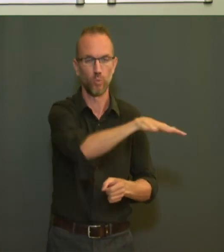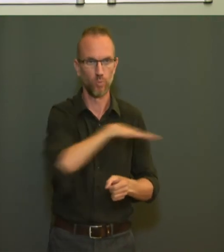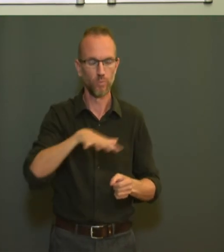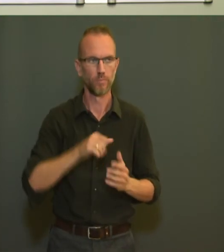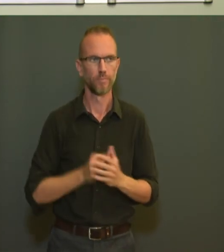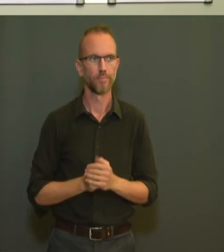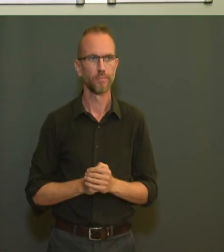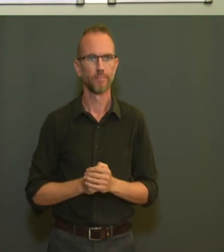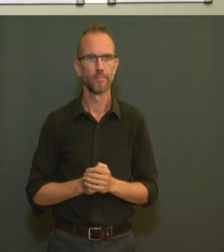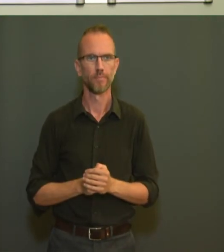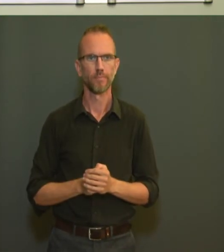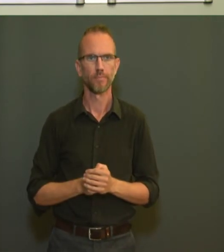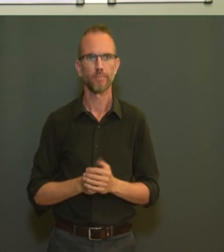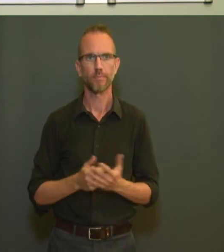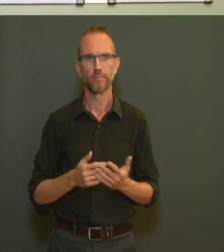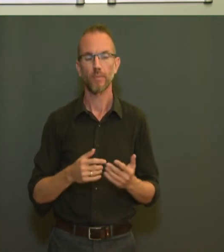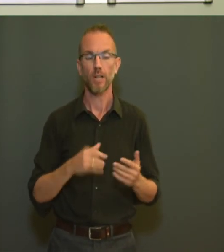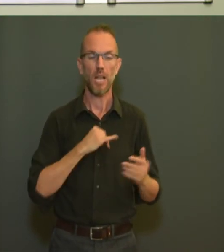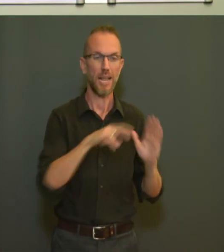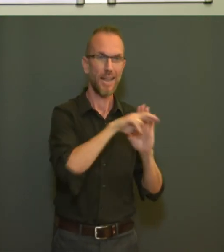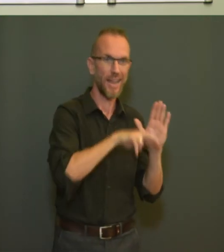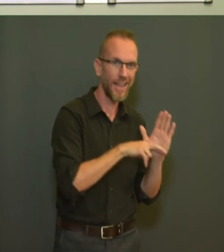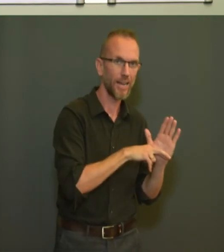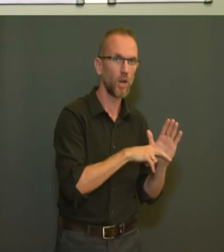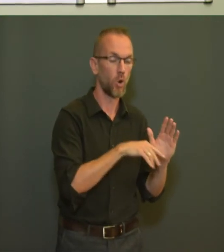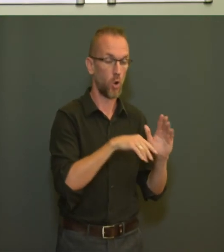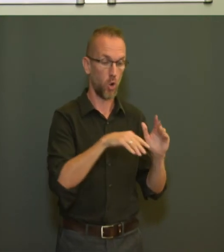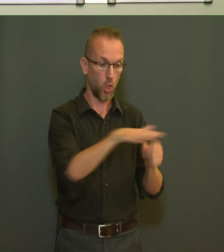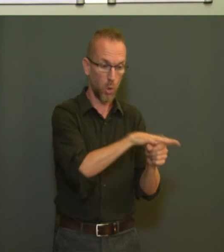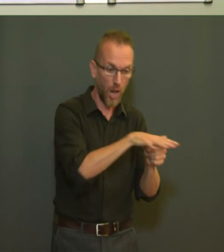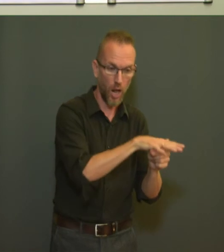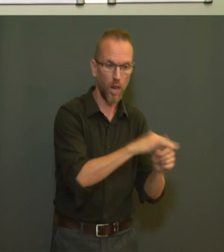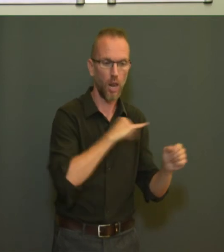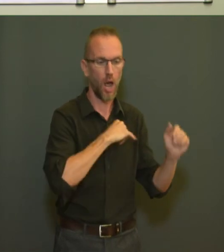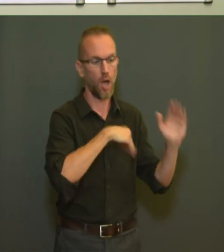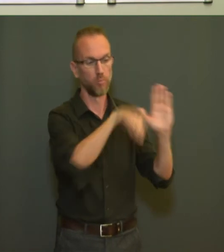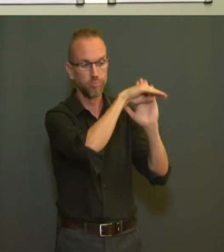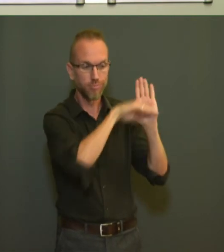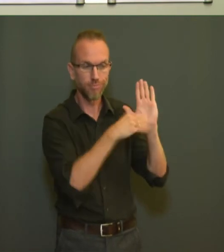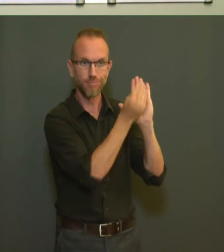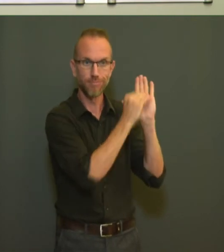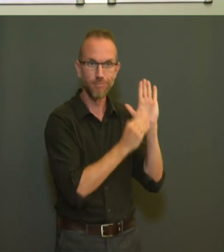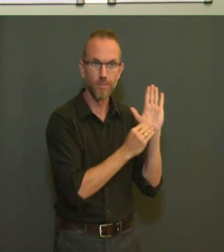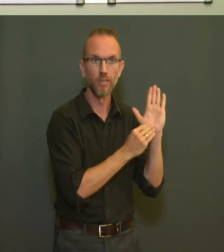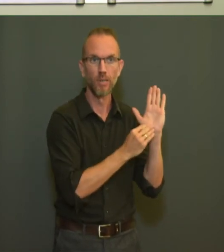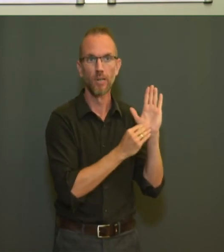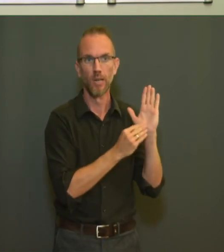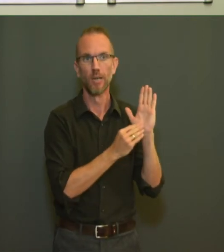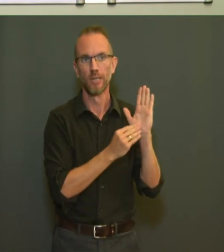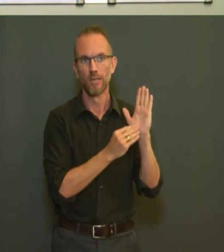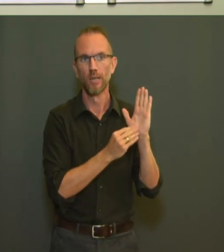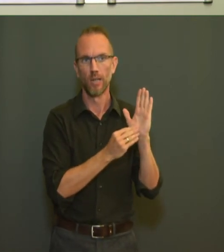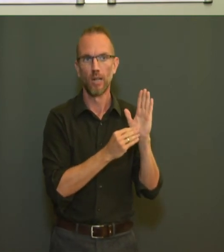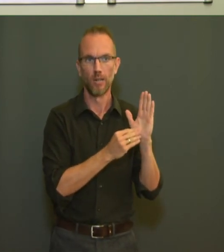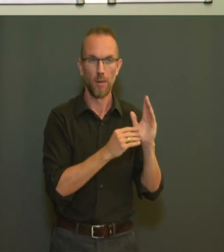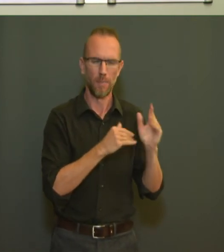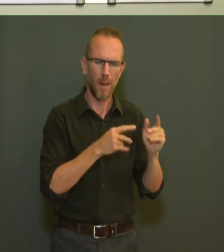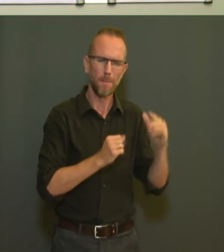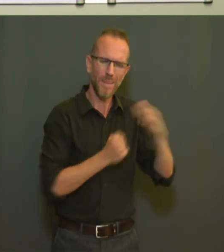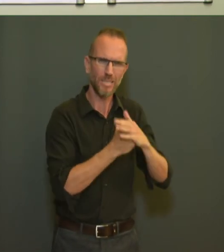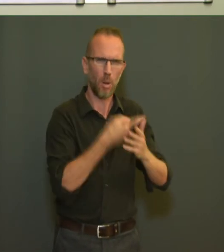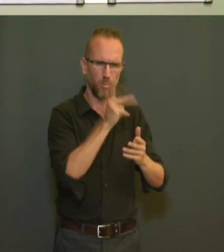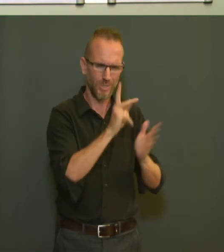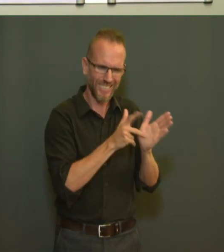règlements locaux, ces mesures seront le plus possible pris au niveau local. Et c'est très important, effectivement, que ce soit